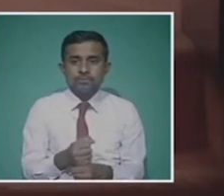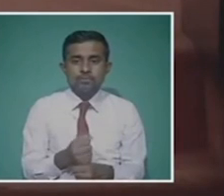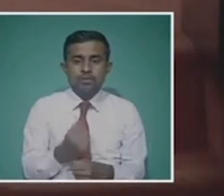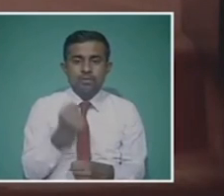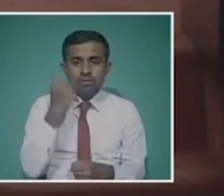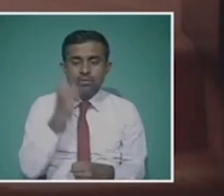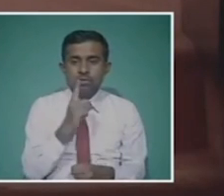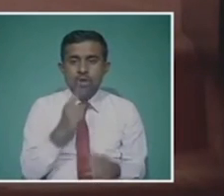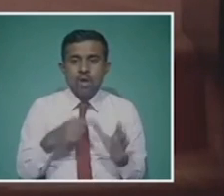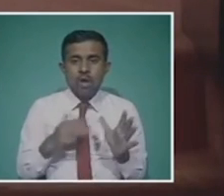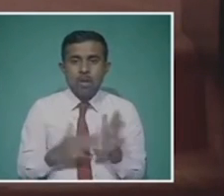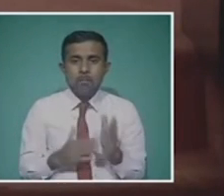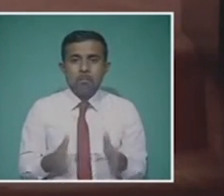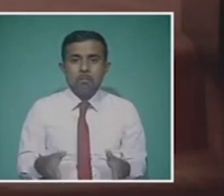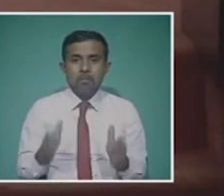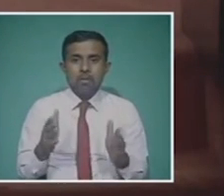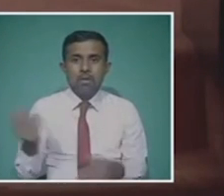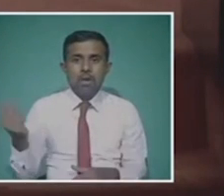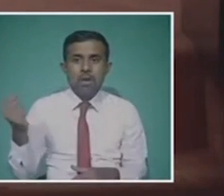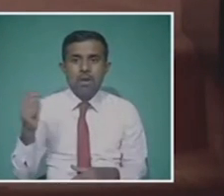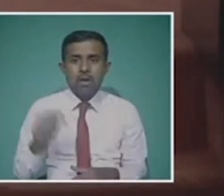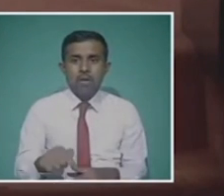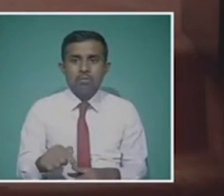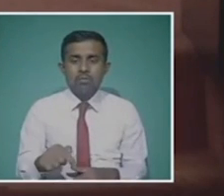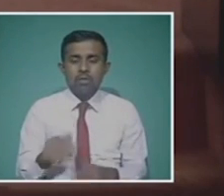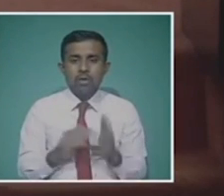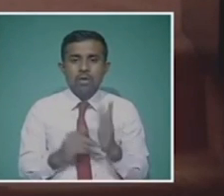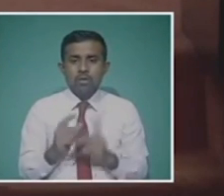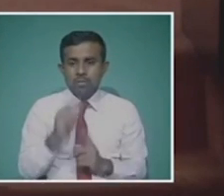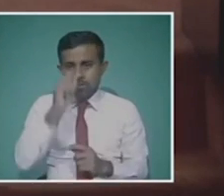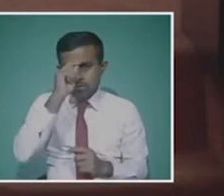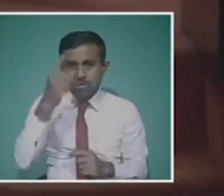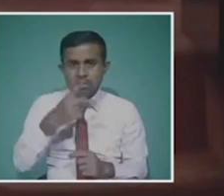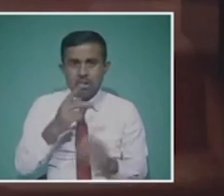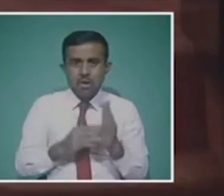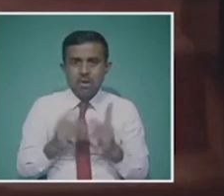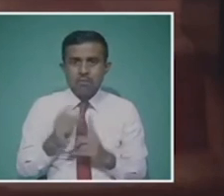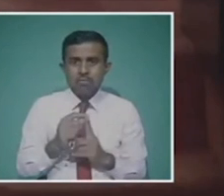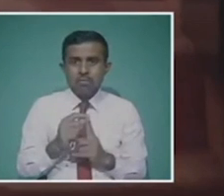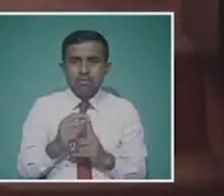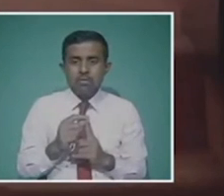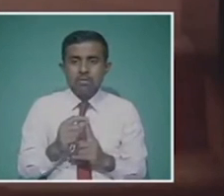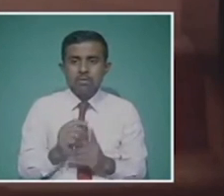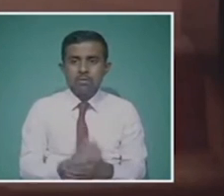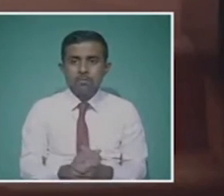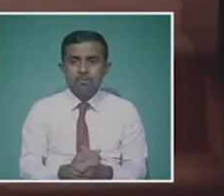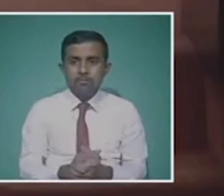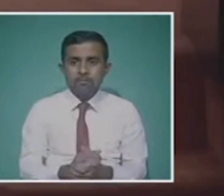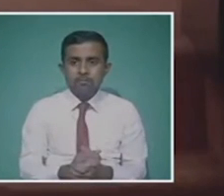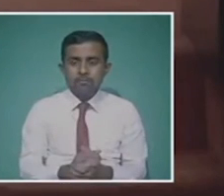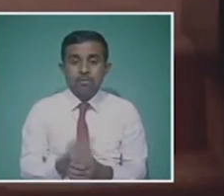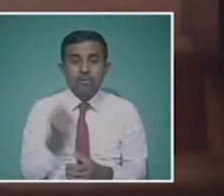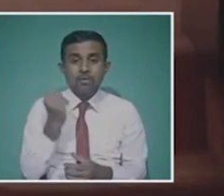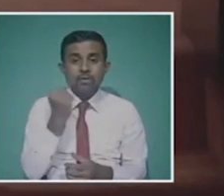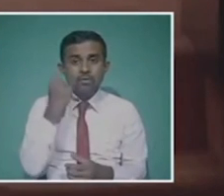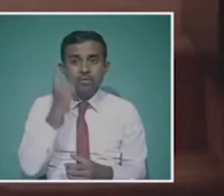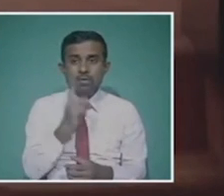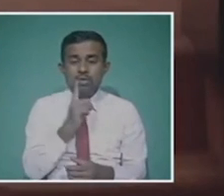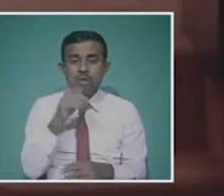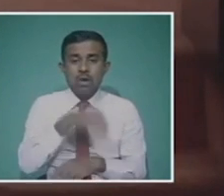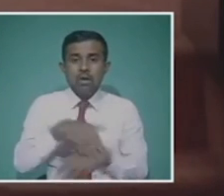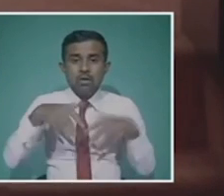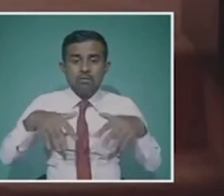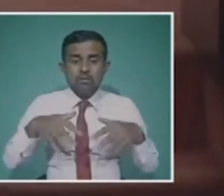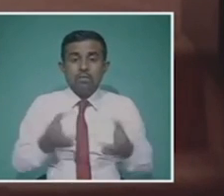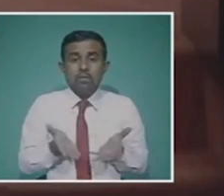යෝජනා කර රම්පාරෙන් ඇවිල්ල හිටපුුව ගරු ඇමත්තුමා නියෝජ්‍ය ඇමත්තුව මහිතන්නේ වෙලාවේ එතුමාලා යෝජනා කර අලි වැට